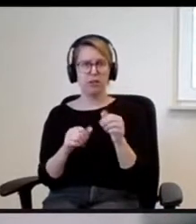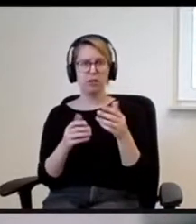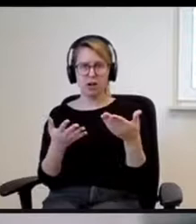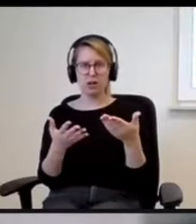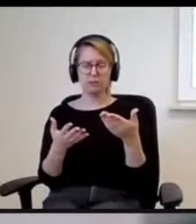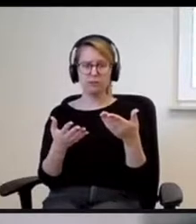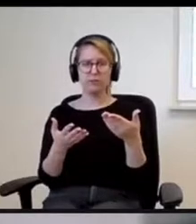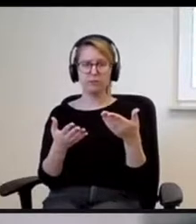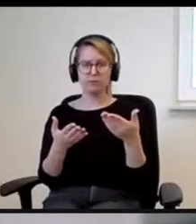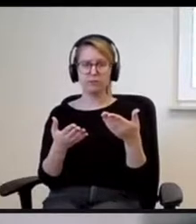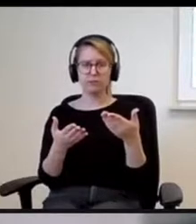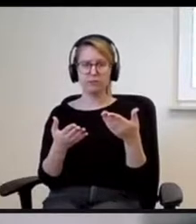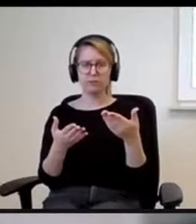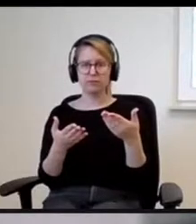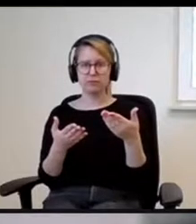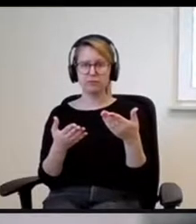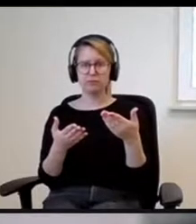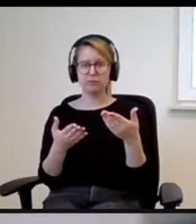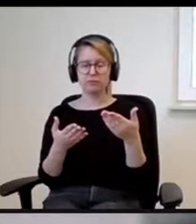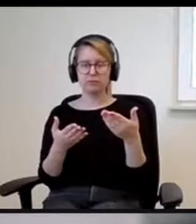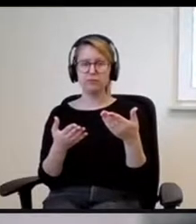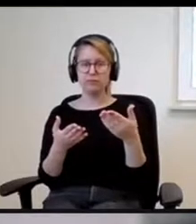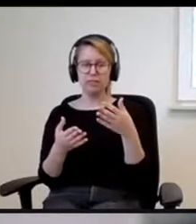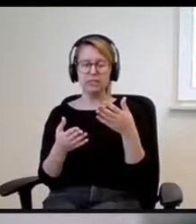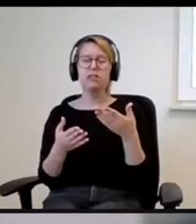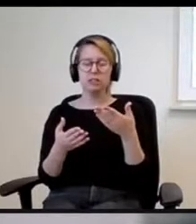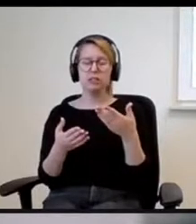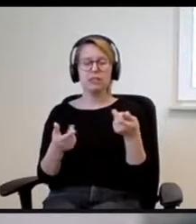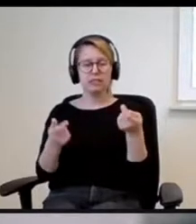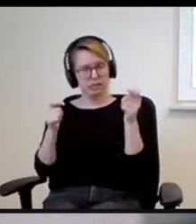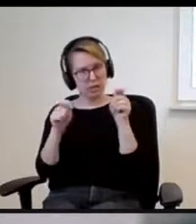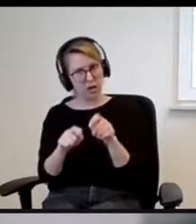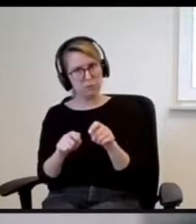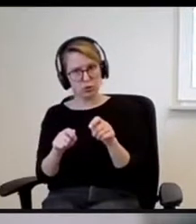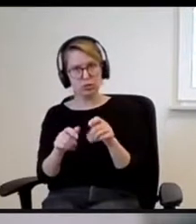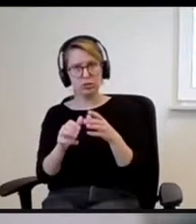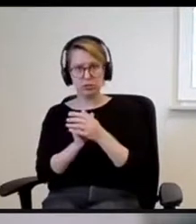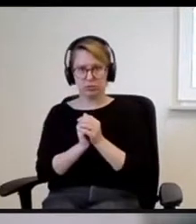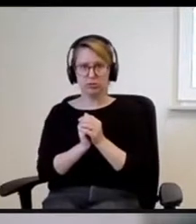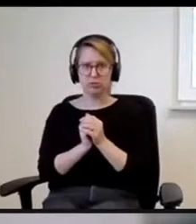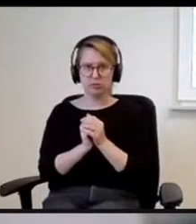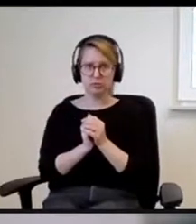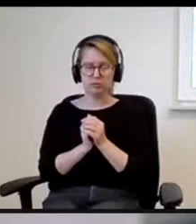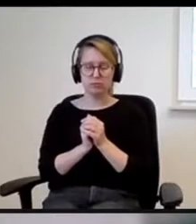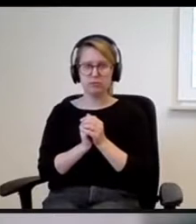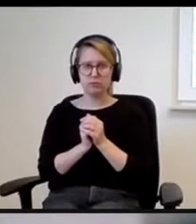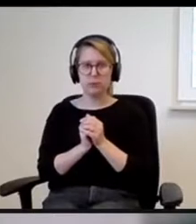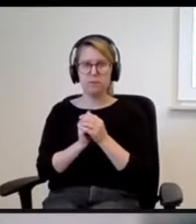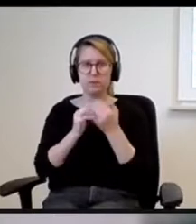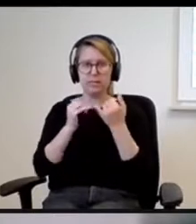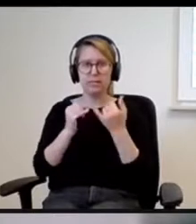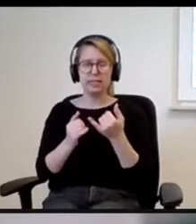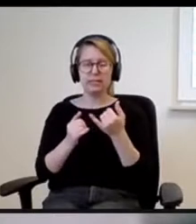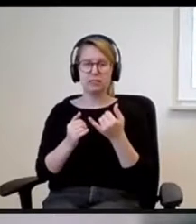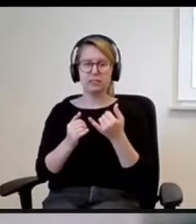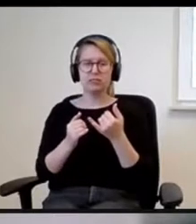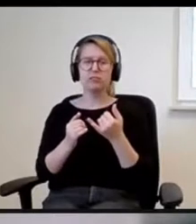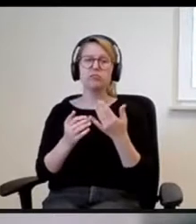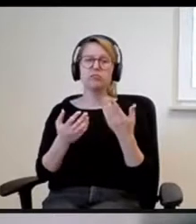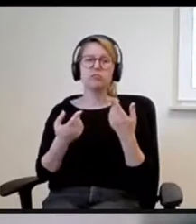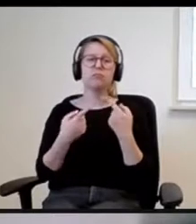je donne la parole à Stéphane Kopelberg, le chef et son fonction de la commission, de la représentation de la Commission européenne au Luxembourg.